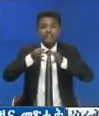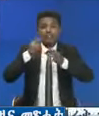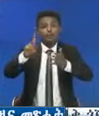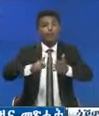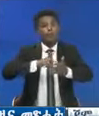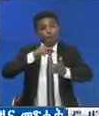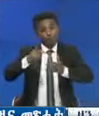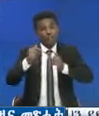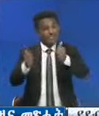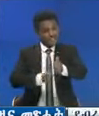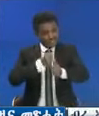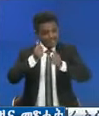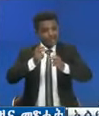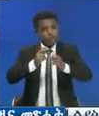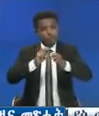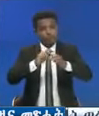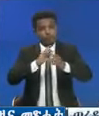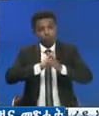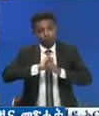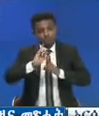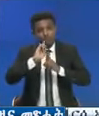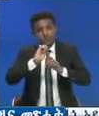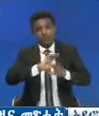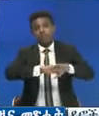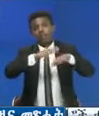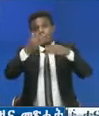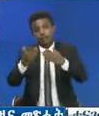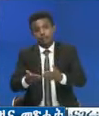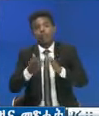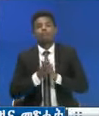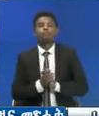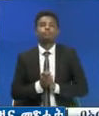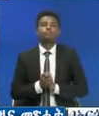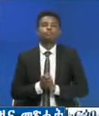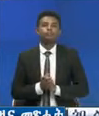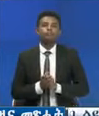ፕሮግራም እንድትከታተሉት ከወዲሁ ተጋብዛችኋል።